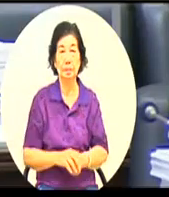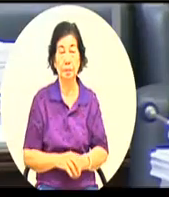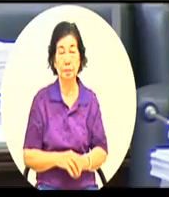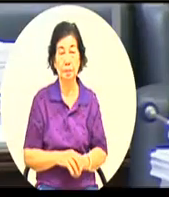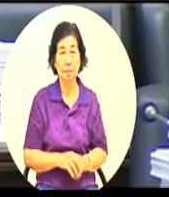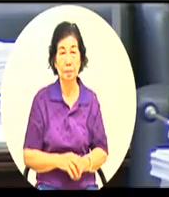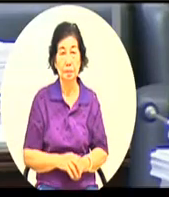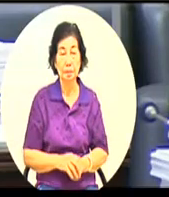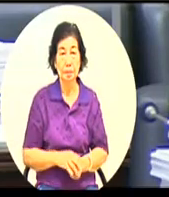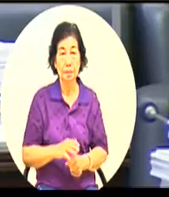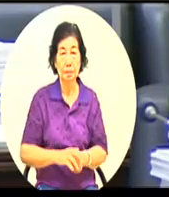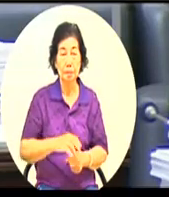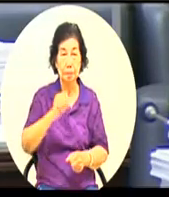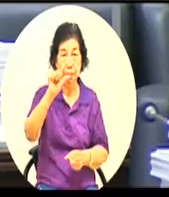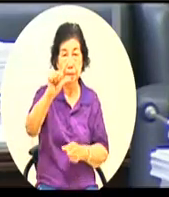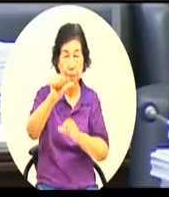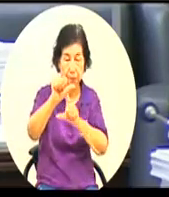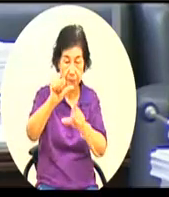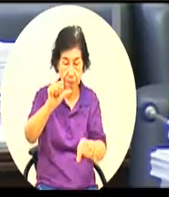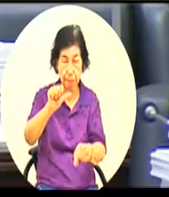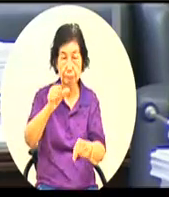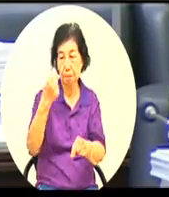月做起来，做起，